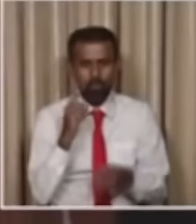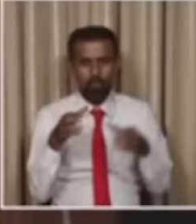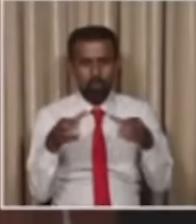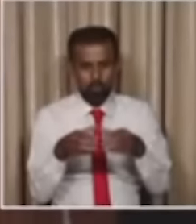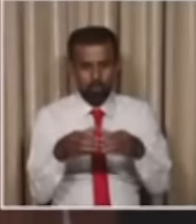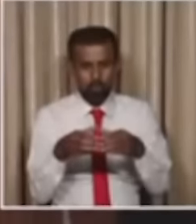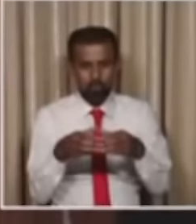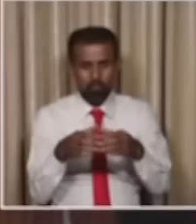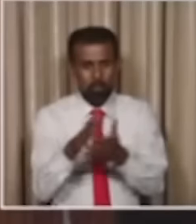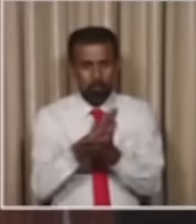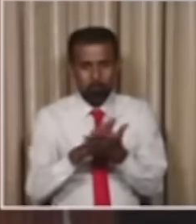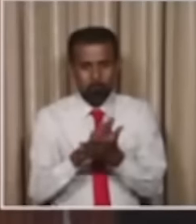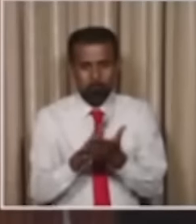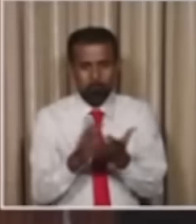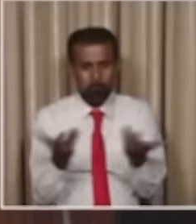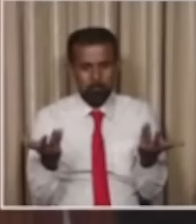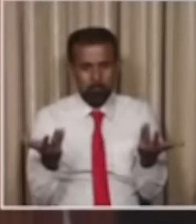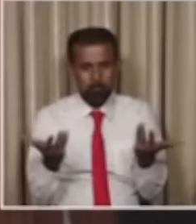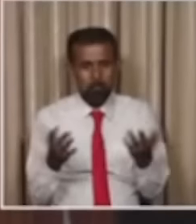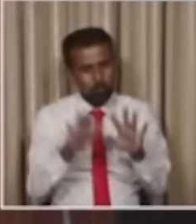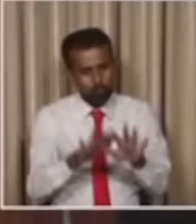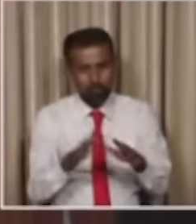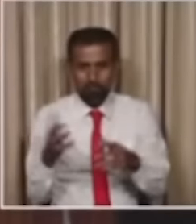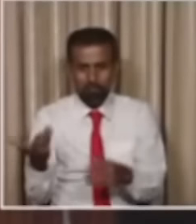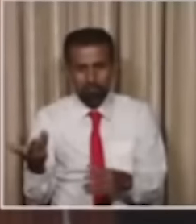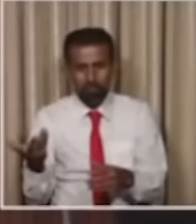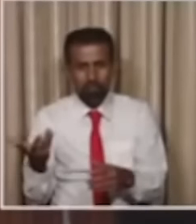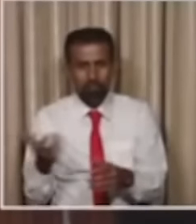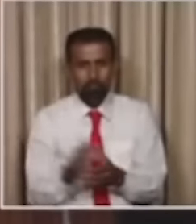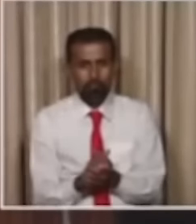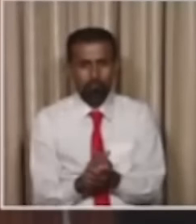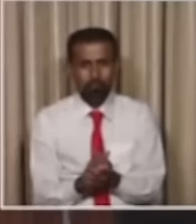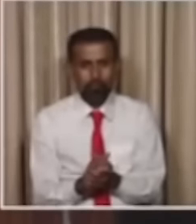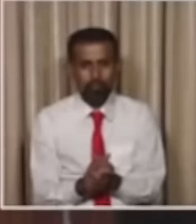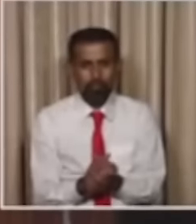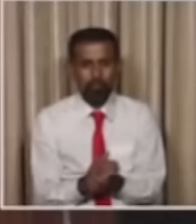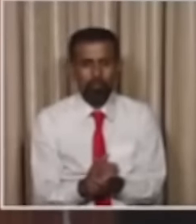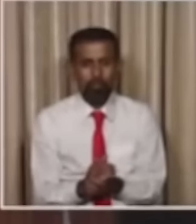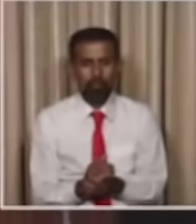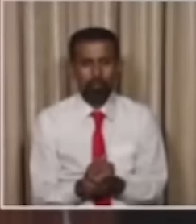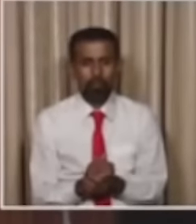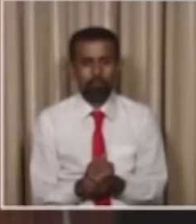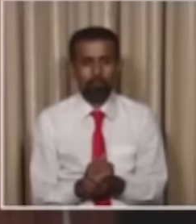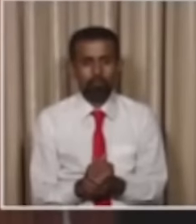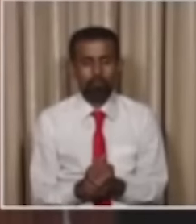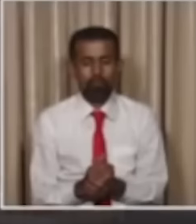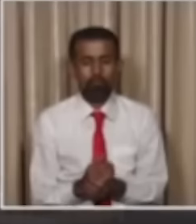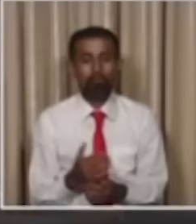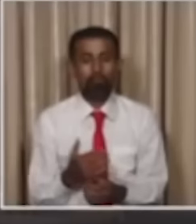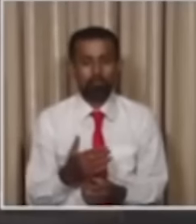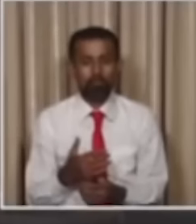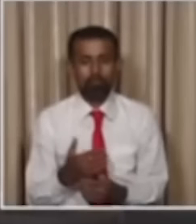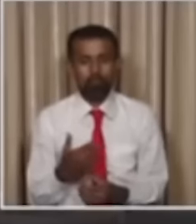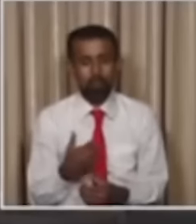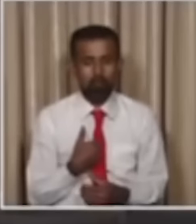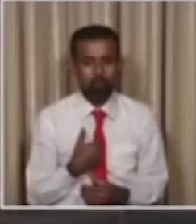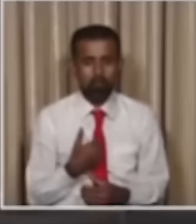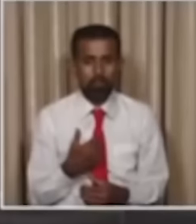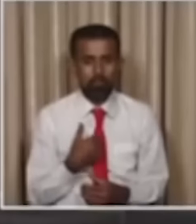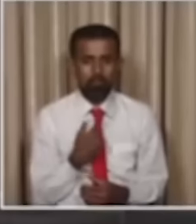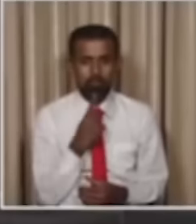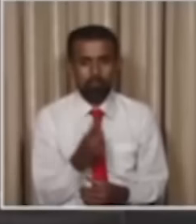ඒ සම්බන්ධයෙන් පැහැදිලි කිරීමක් නැද්ද? එහෙම දෙයක් වුණාද නැද්ද? දැන් ඔතන දැන් අර නෑ නෑ අපි